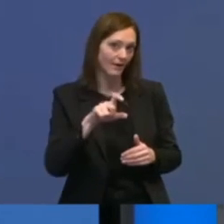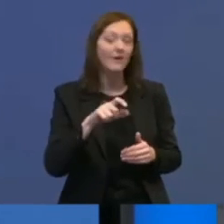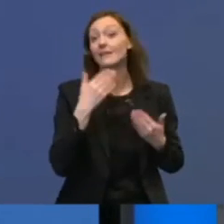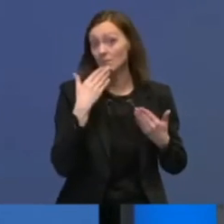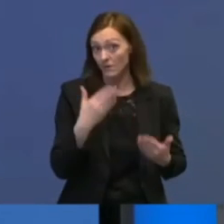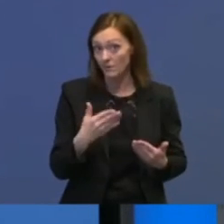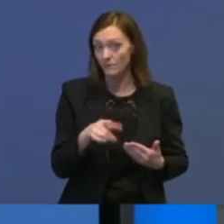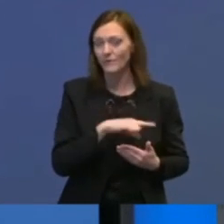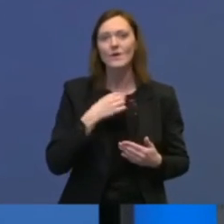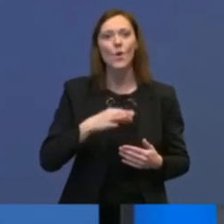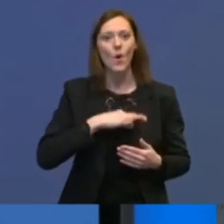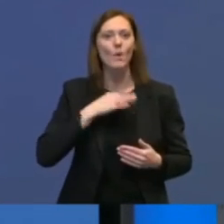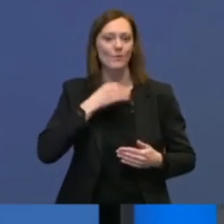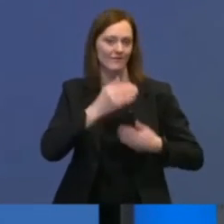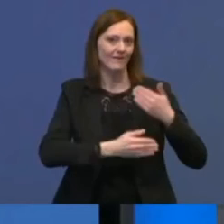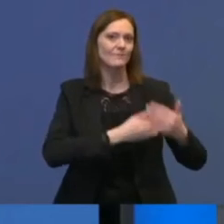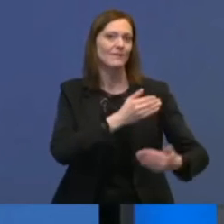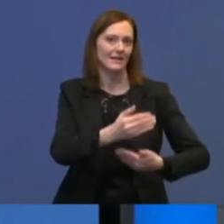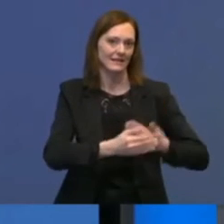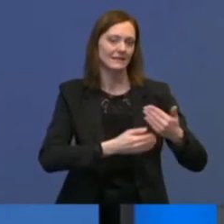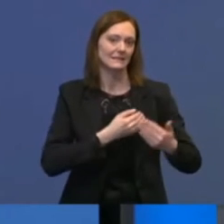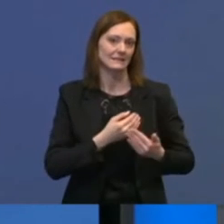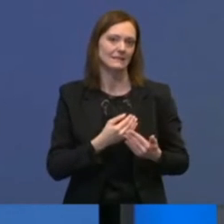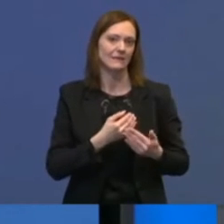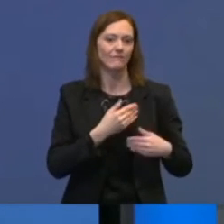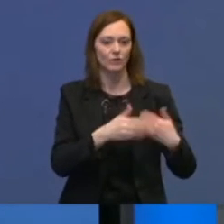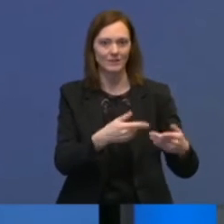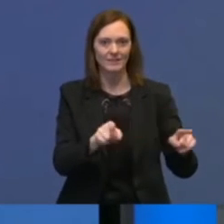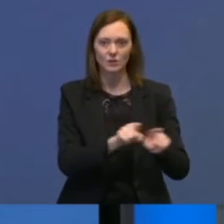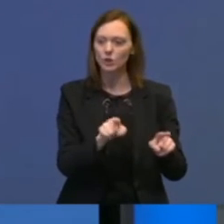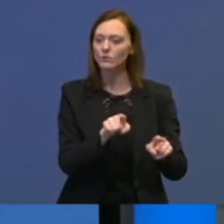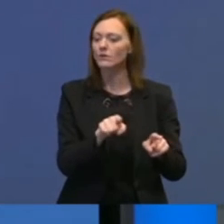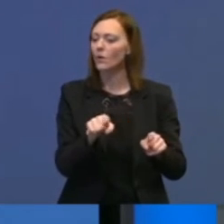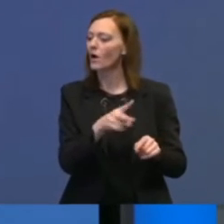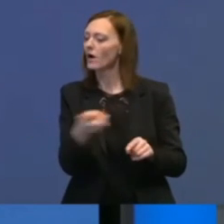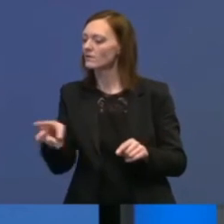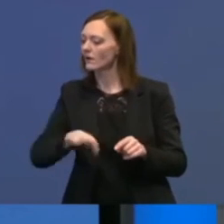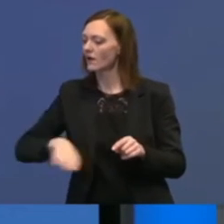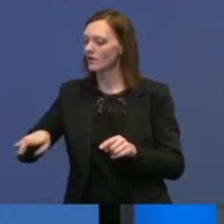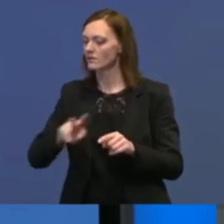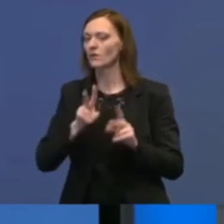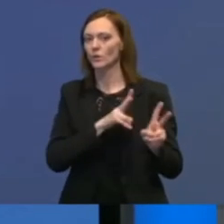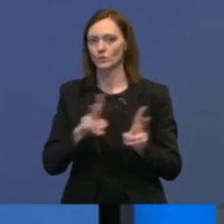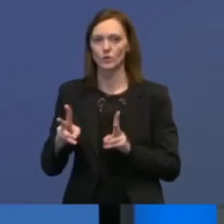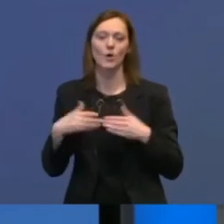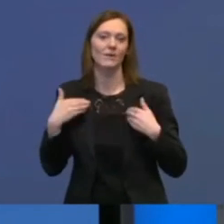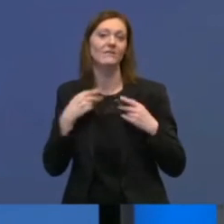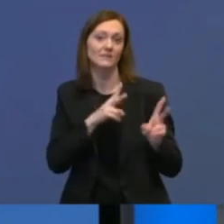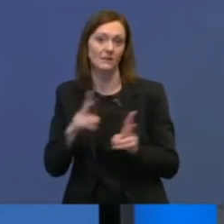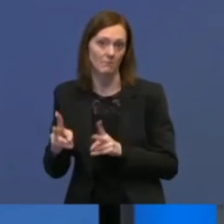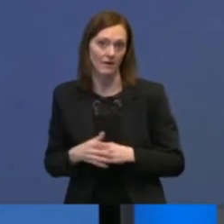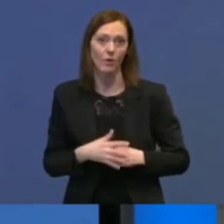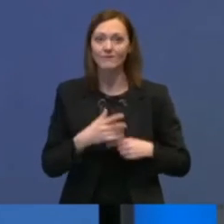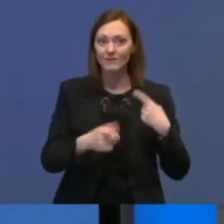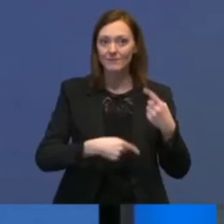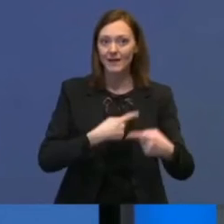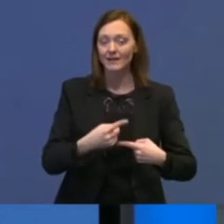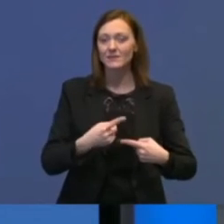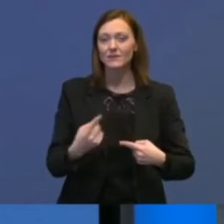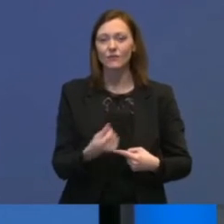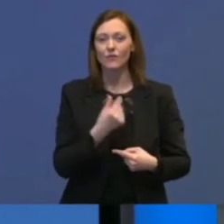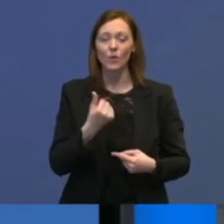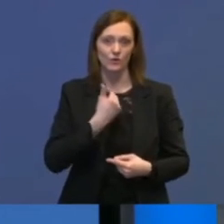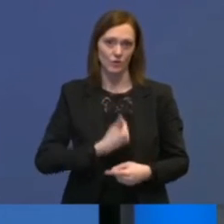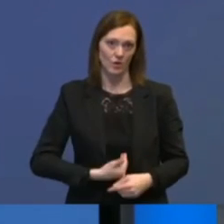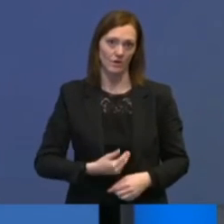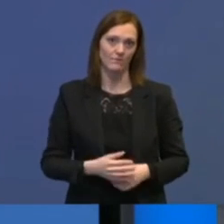rijein na ina sidaas kussu ondunta so aah sida kada'adi dalal kale u li wayyartay